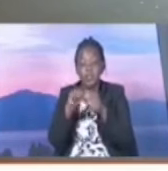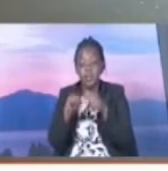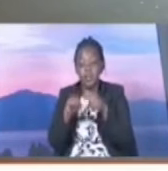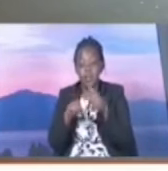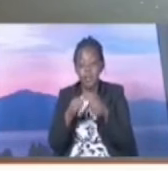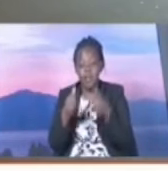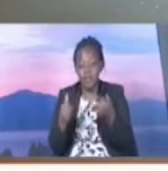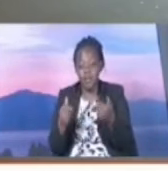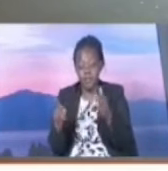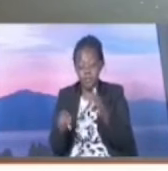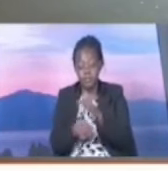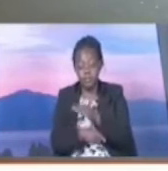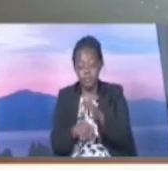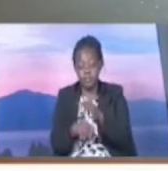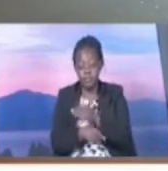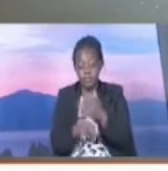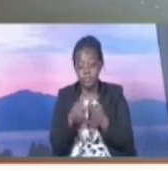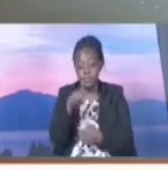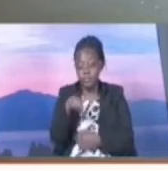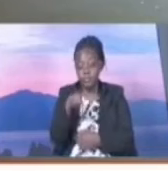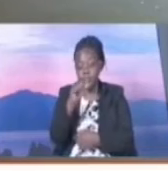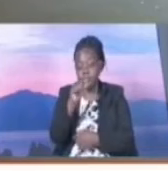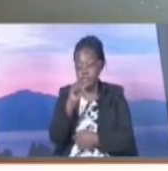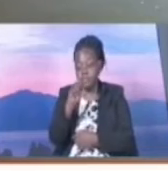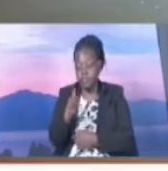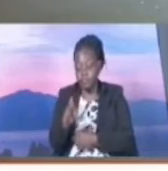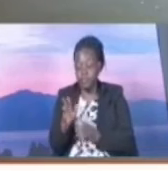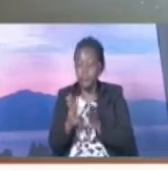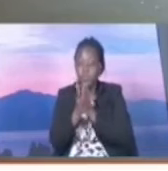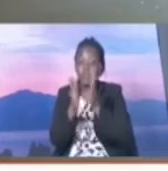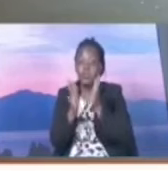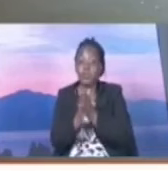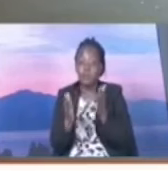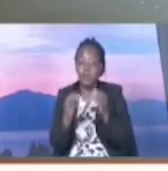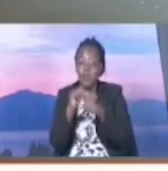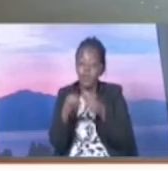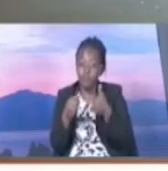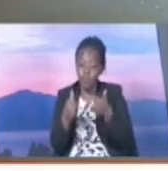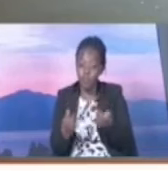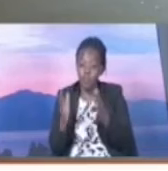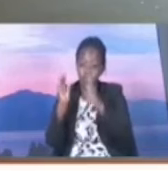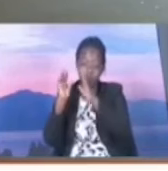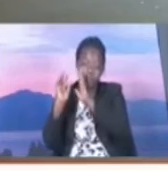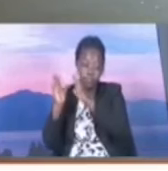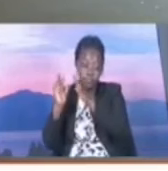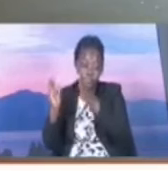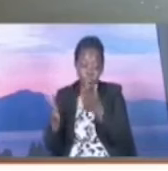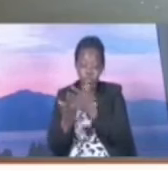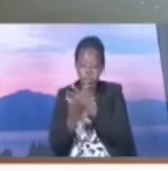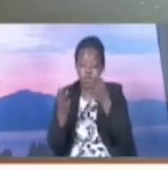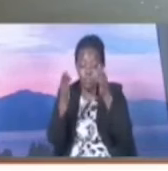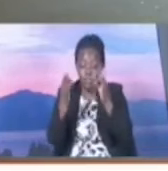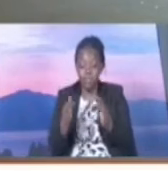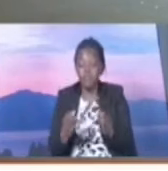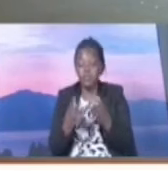ne katikiro Charles Peter Mayiga nga kunyonyola ebikwatagana ku matikira n'ebintu ebirala